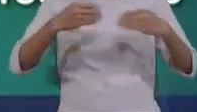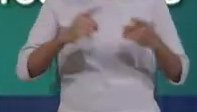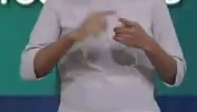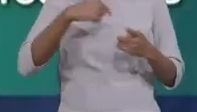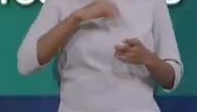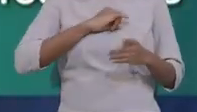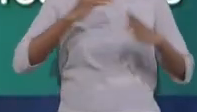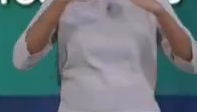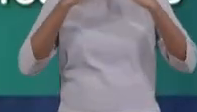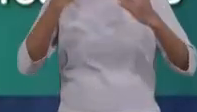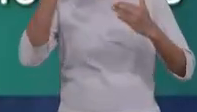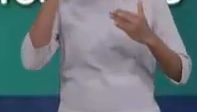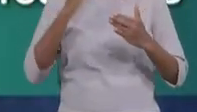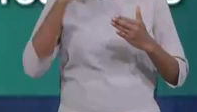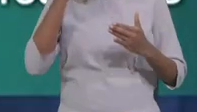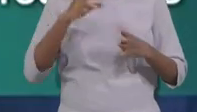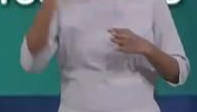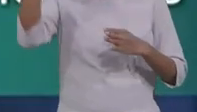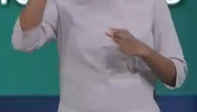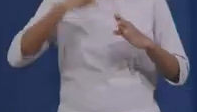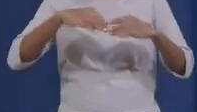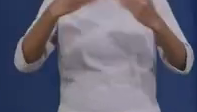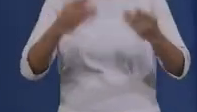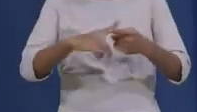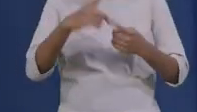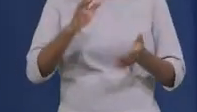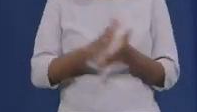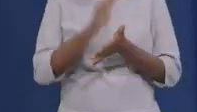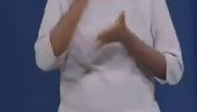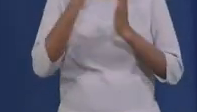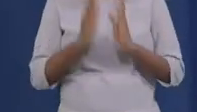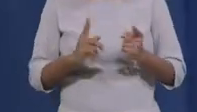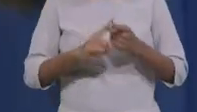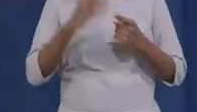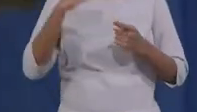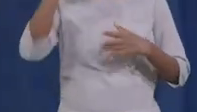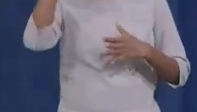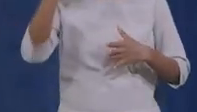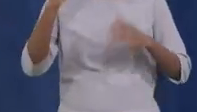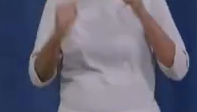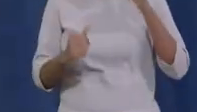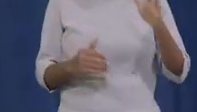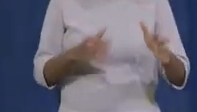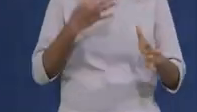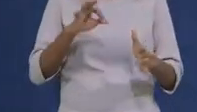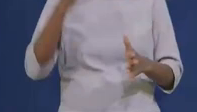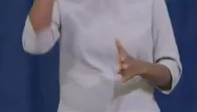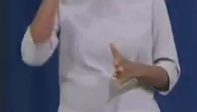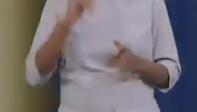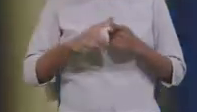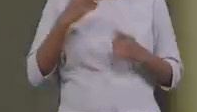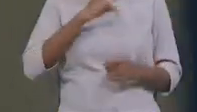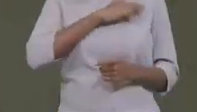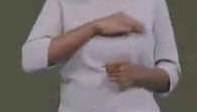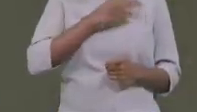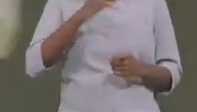Je rends grâce à Dieu qui m'a été donné pour les croyants, pour les hommes et les femmes de Dieu,